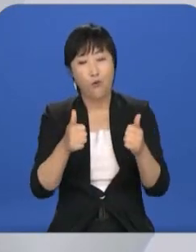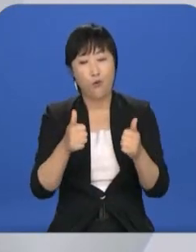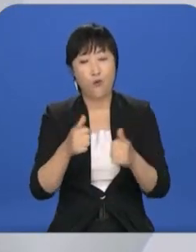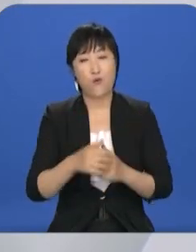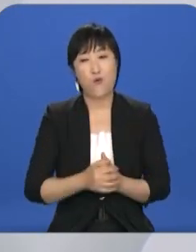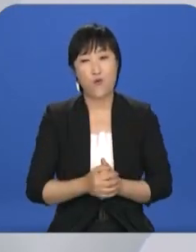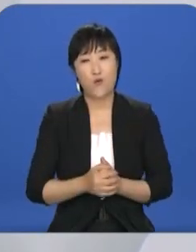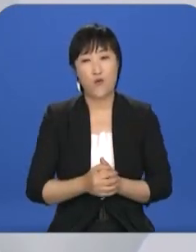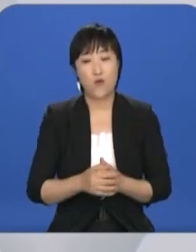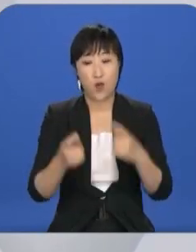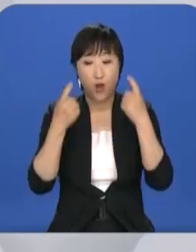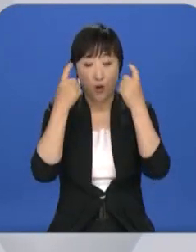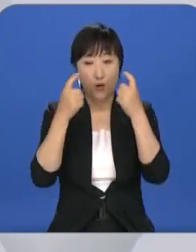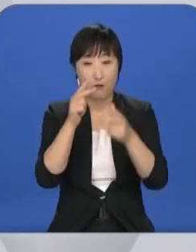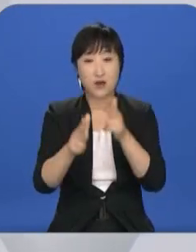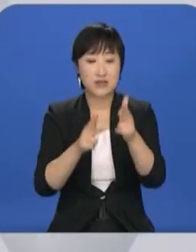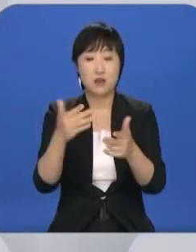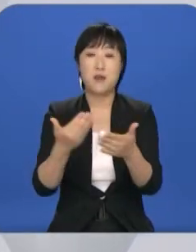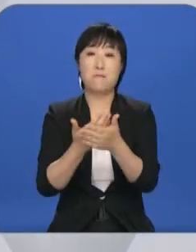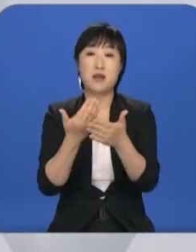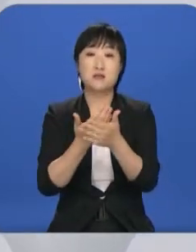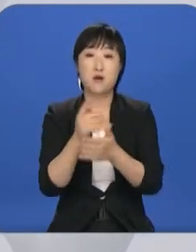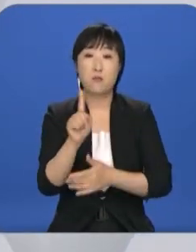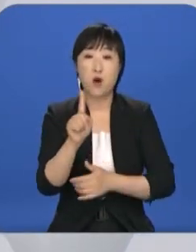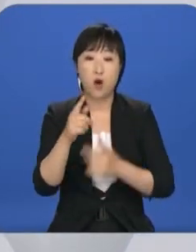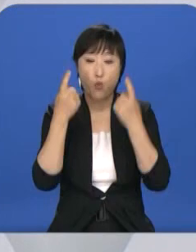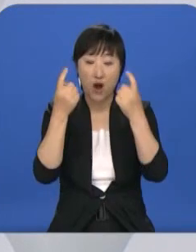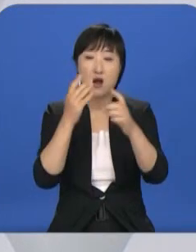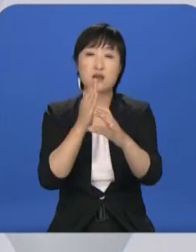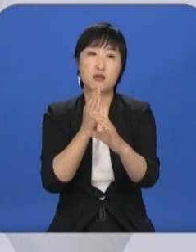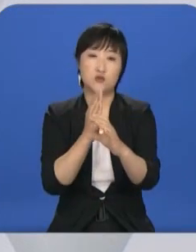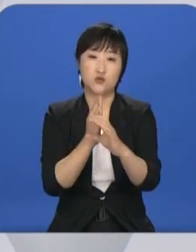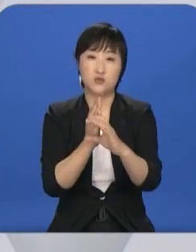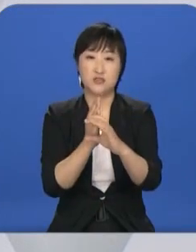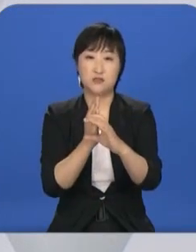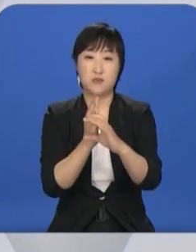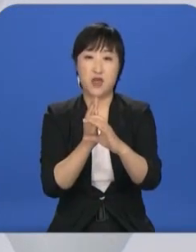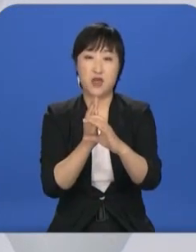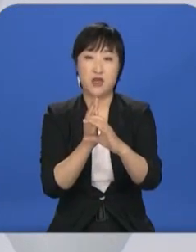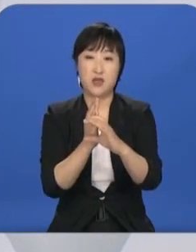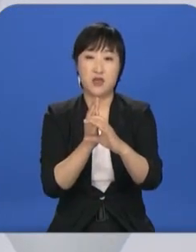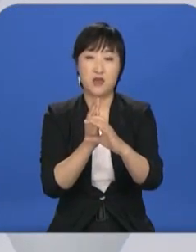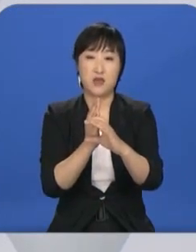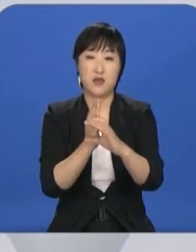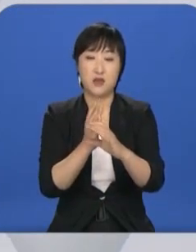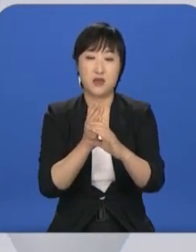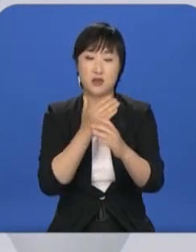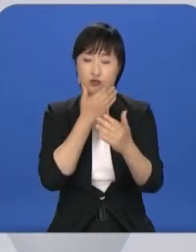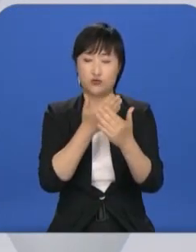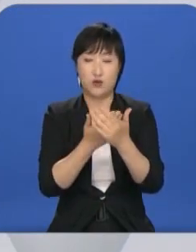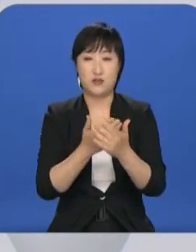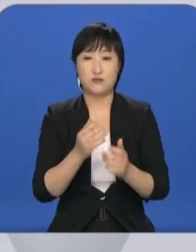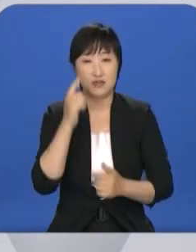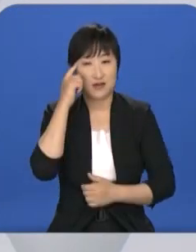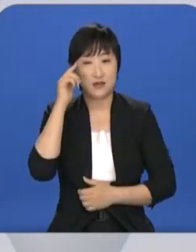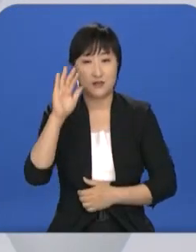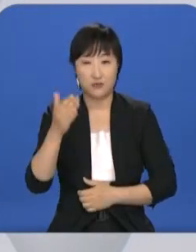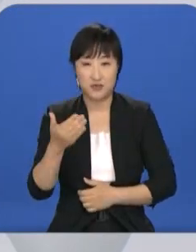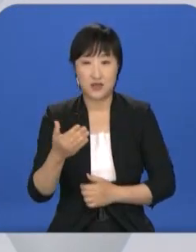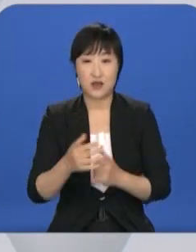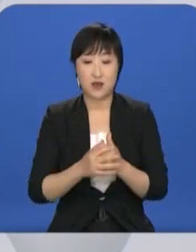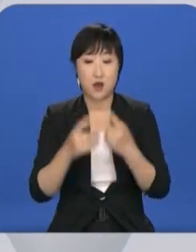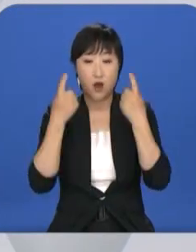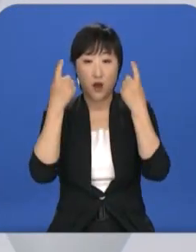대단했습니다. 관광산업의 발전은 관광객 중심의 수용태세에 달려있다고 봅니다.